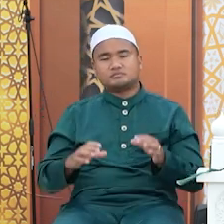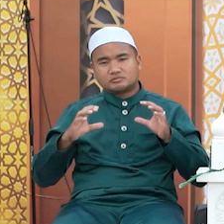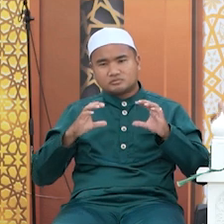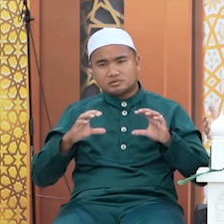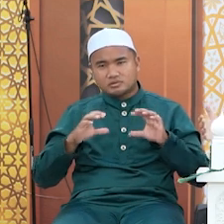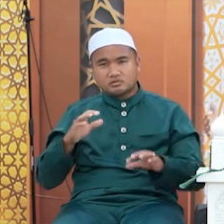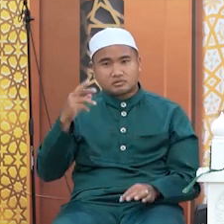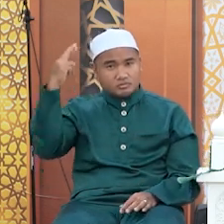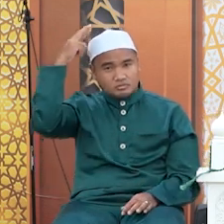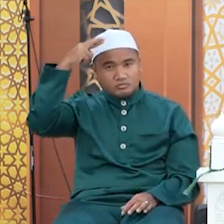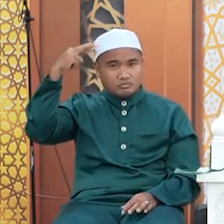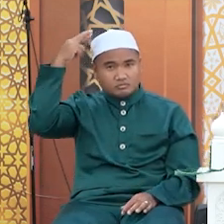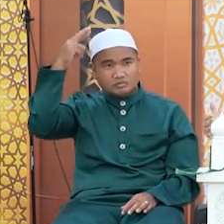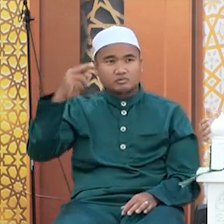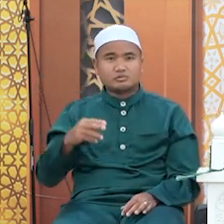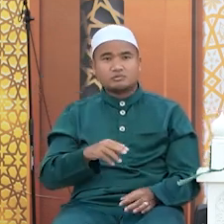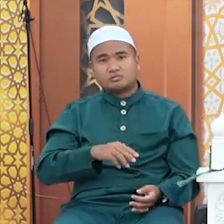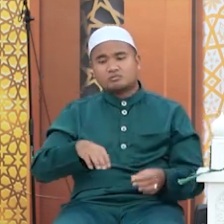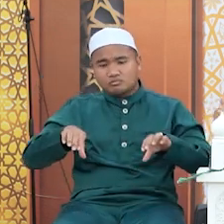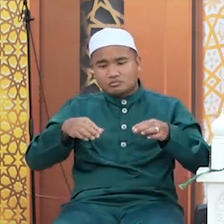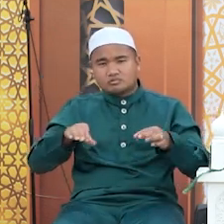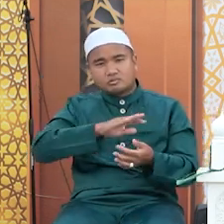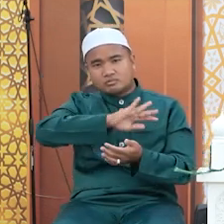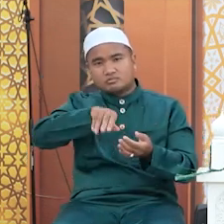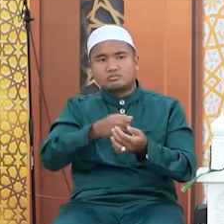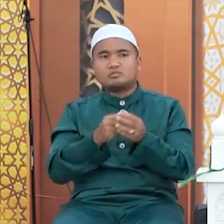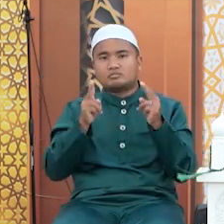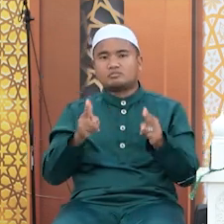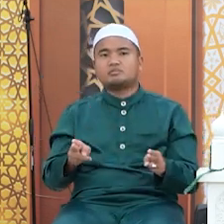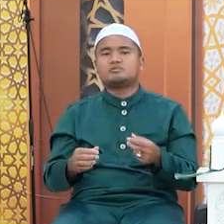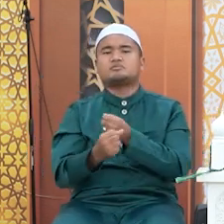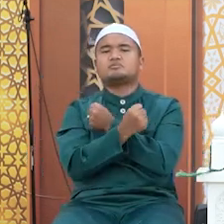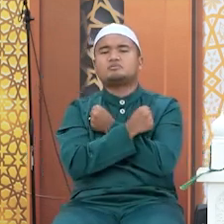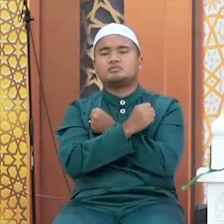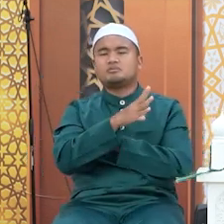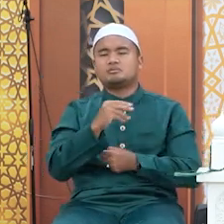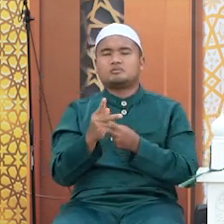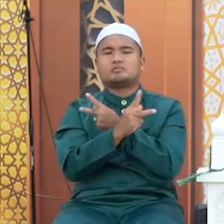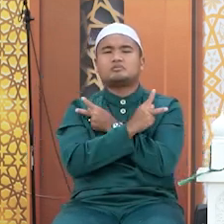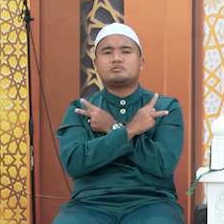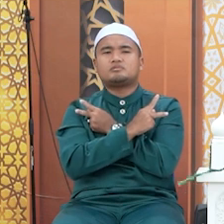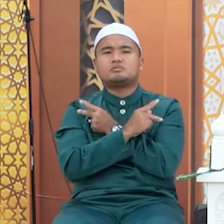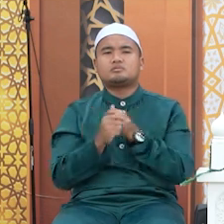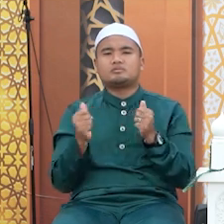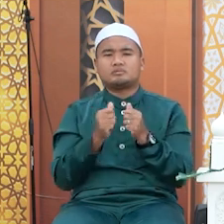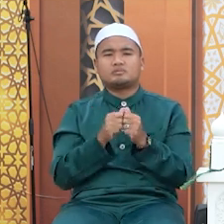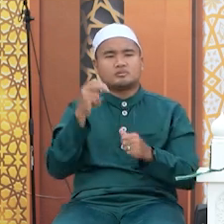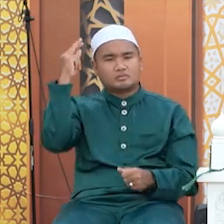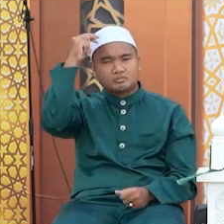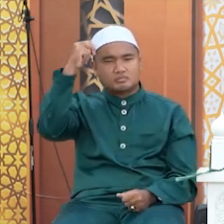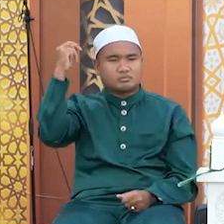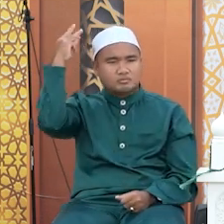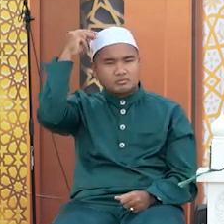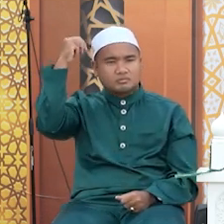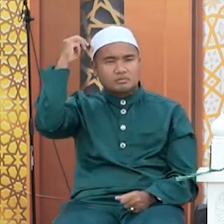kawan sahabat-sahabat Nabi, sama ada lelaki ke perempuan ke. Bukan maknanya bila kasih sayang ni dia pergi sama Rasulullah pergi peluk.